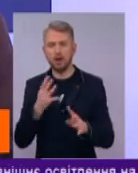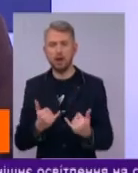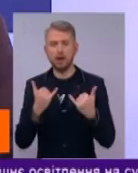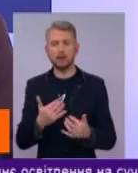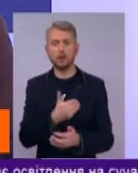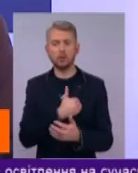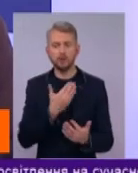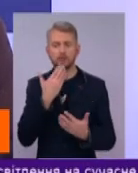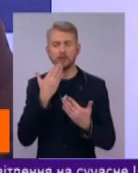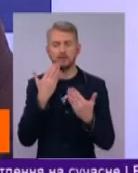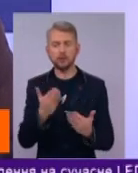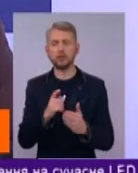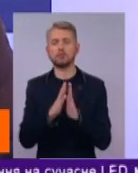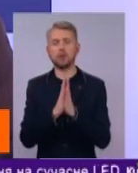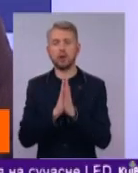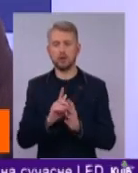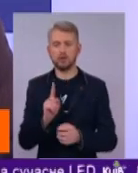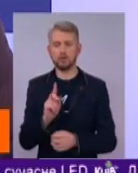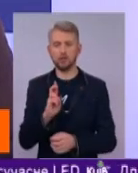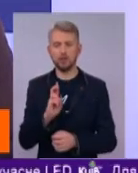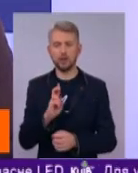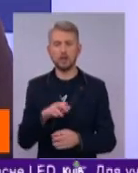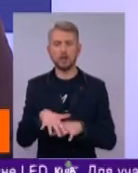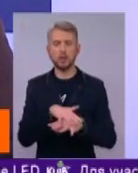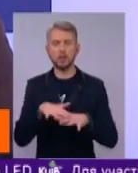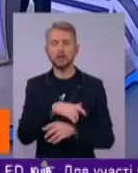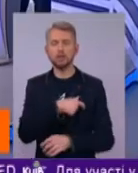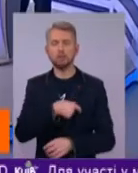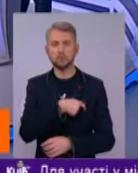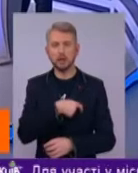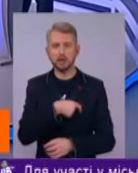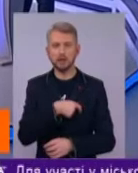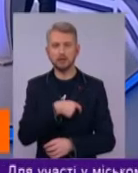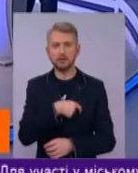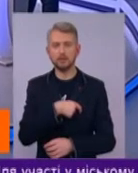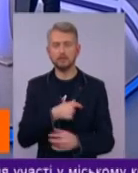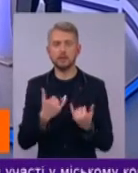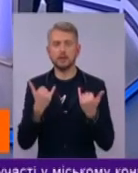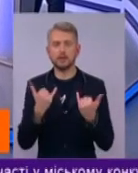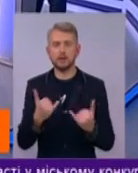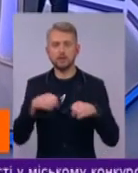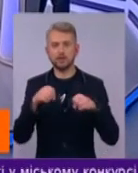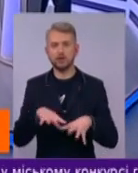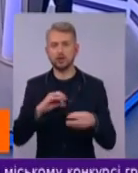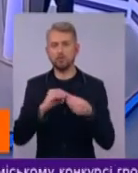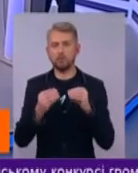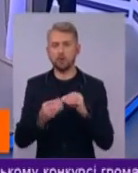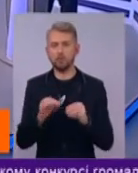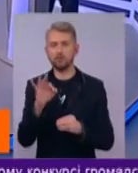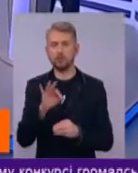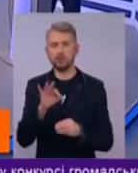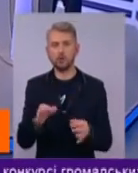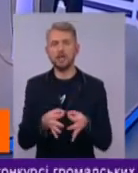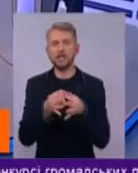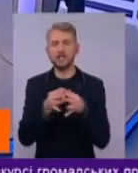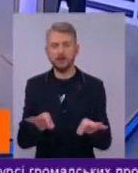би звернутися з проханням, щоб народні депутати зараз вирішили проблему з приводу